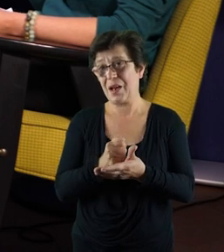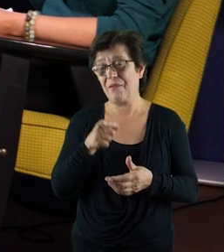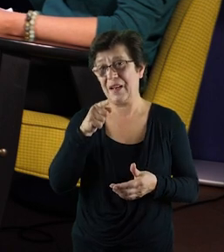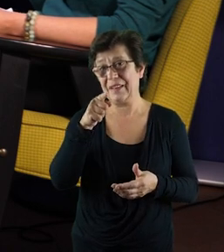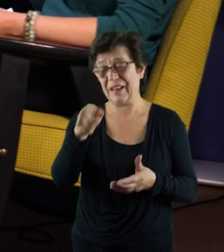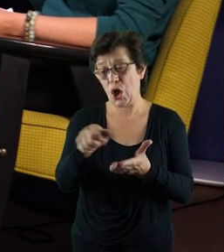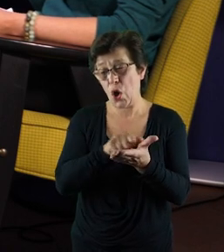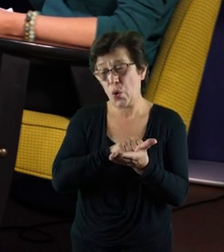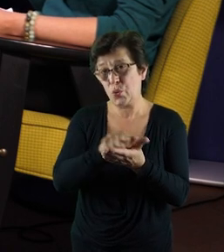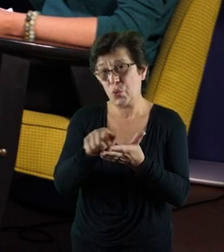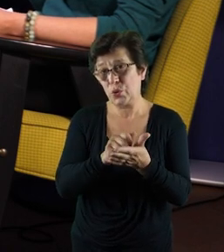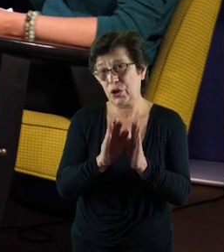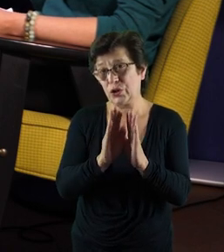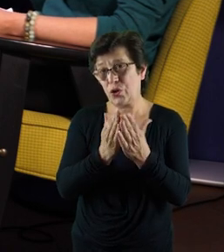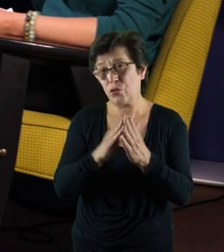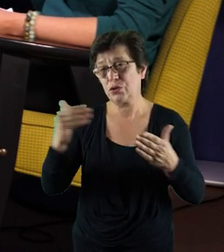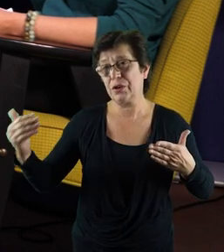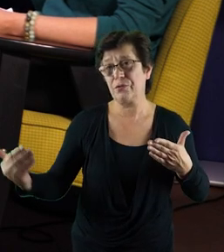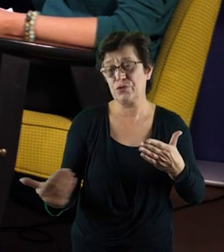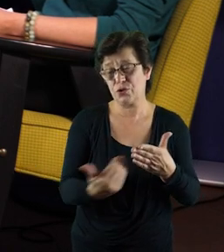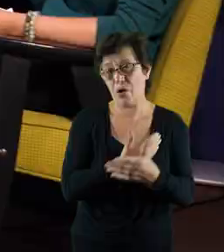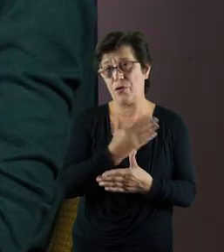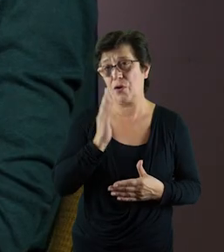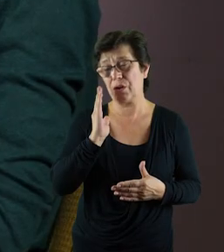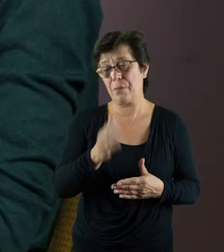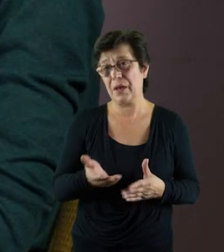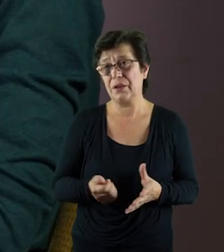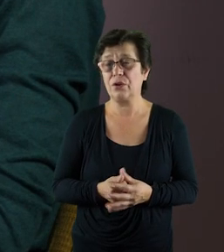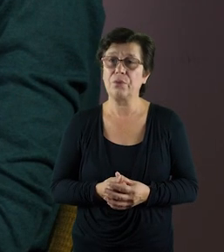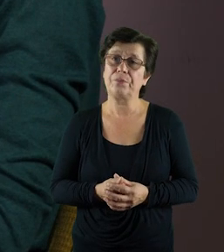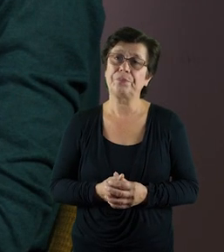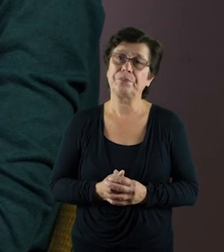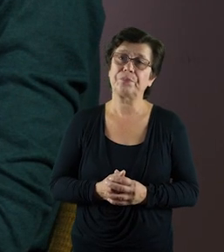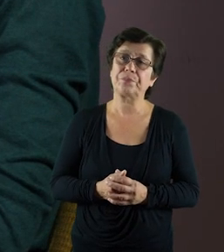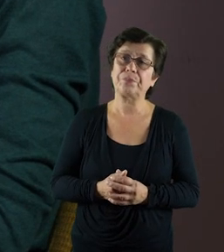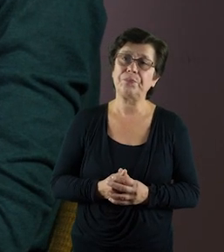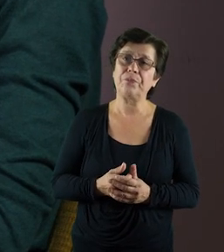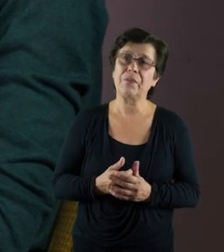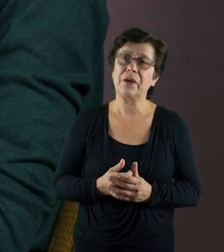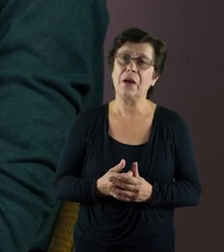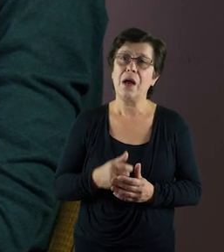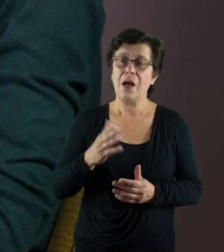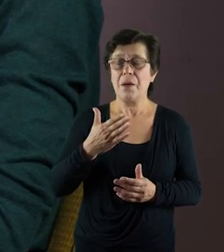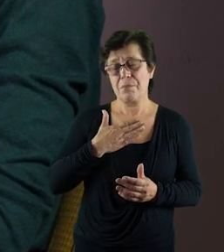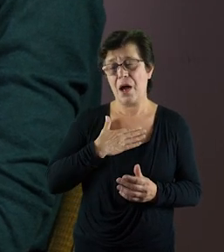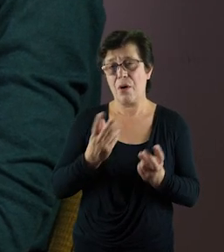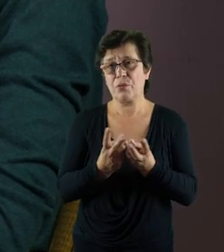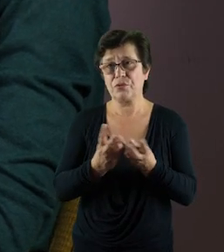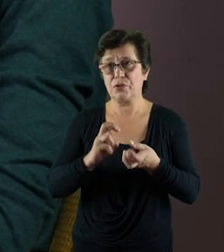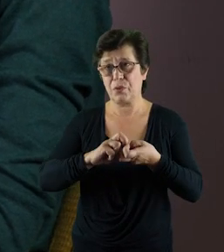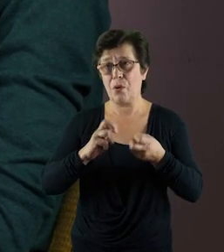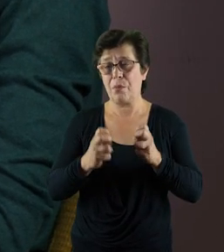wydania zostaną wznowione, bo szczerze powiedziawszy, jak wybierałam książki też do tego spotkania, to miałam duży problem, żeby wybrać coś, co